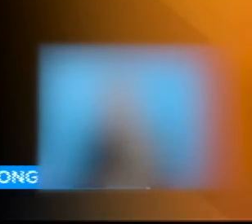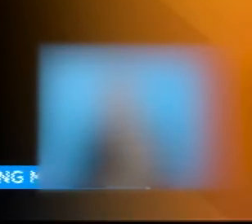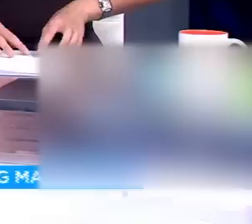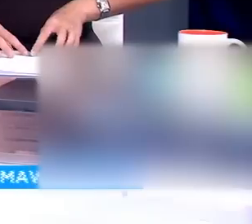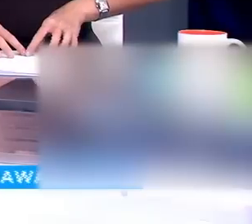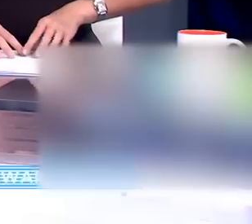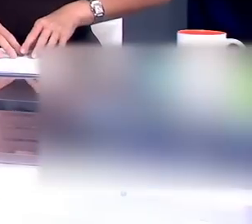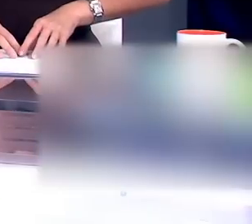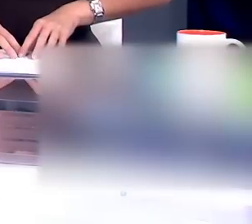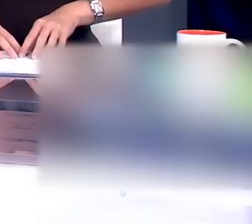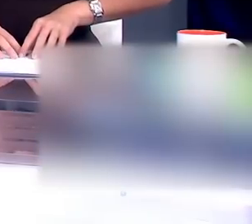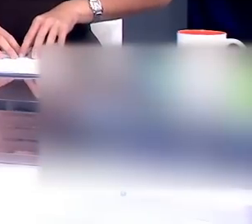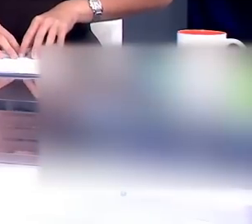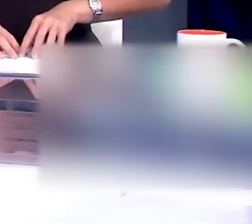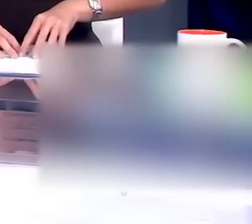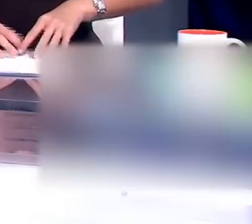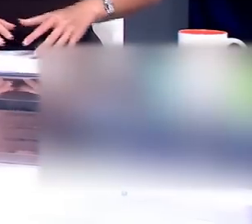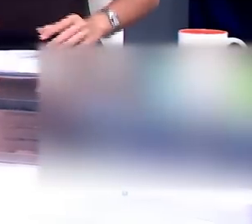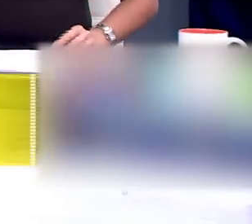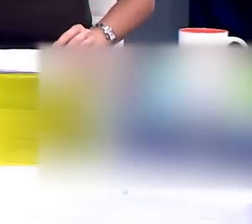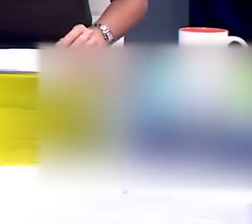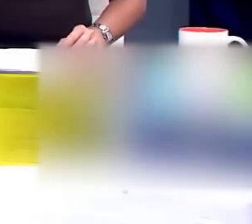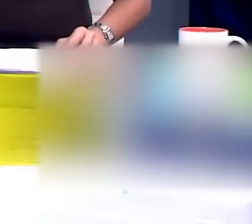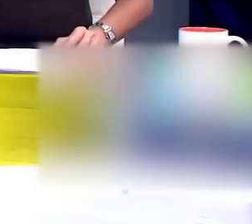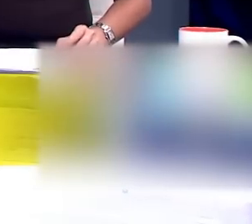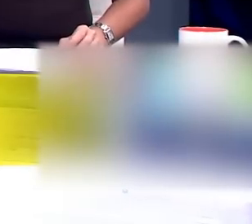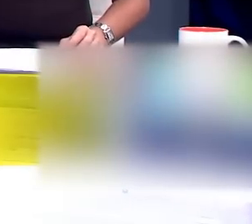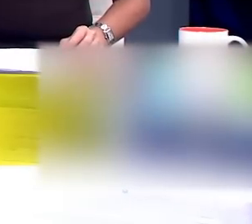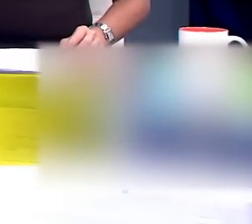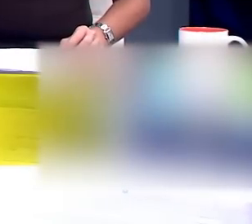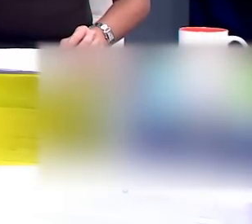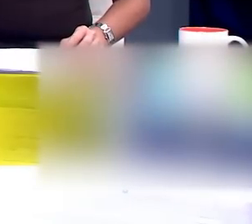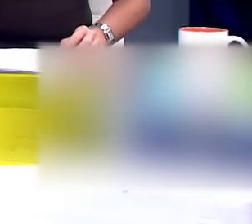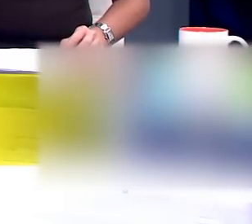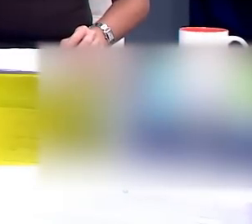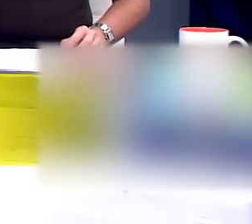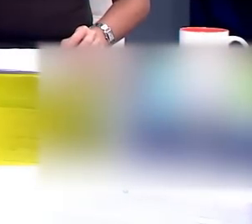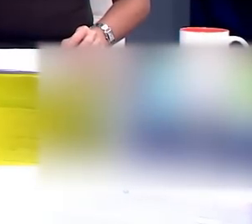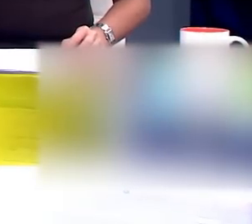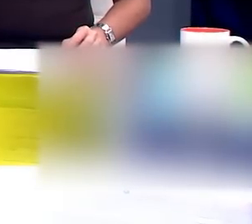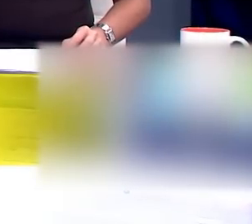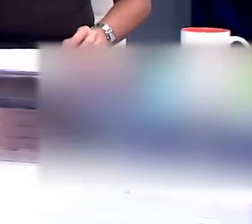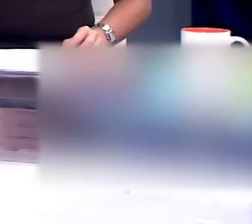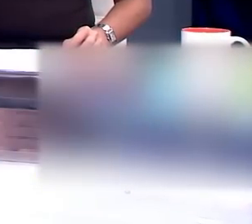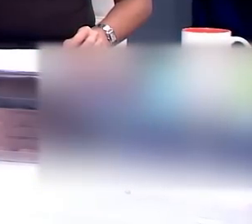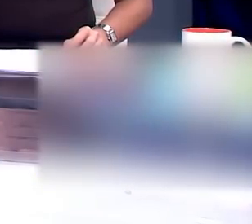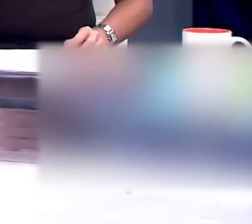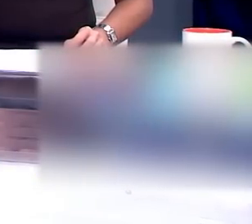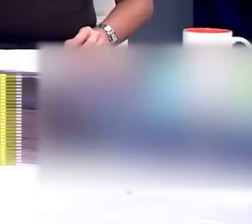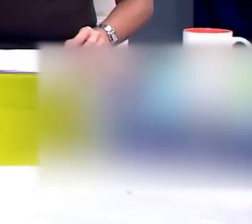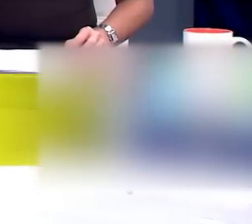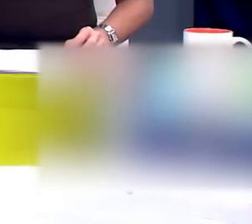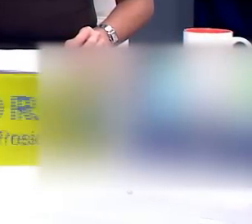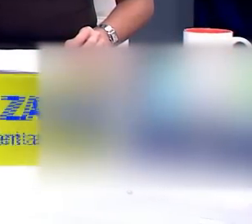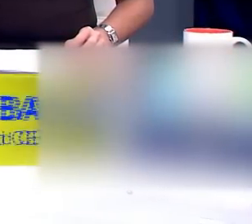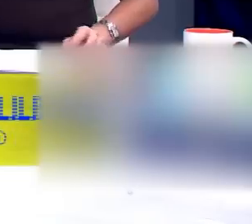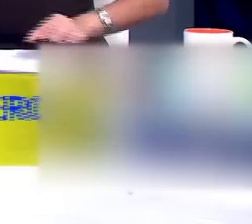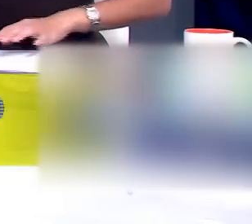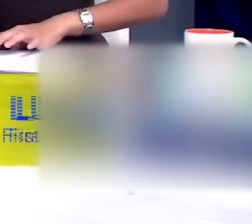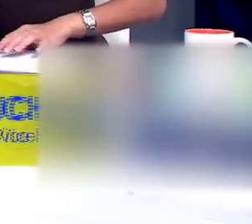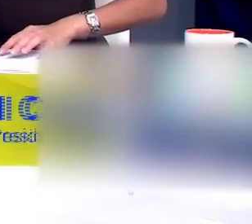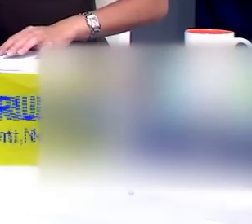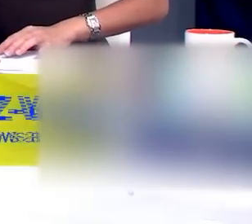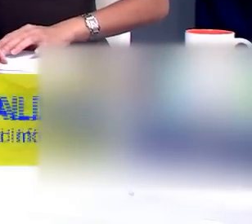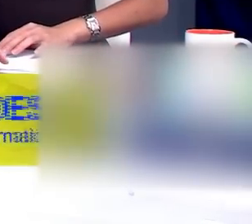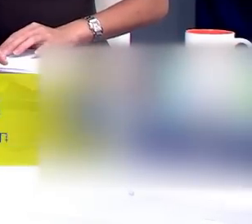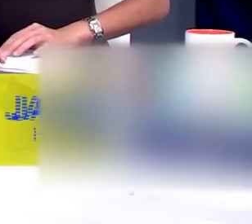5. At yan po, isang oras na balitaan para sa mga may alam at may pakialam. Ako po si Gretchen Ho. At ako naman si Jess De Los Santos. Samahan niyo po kami ulit